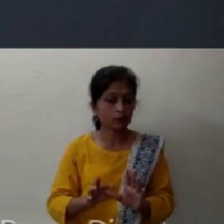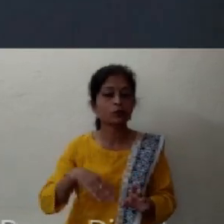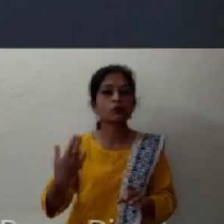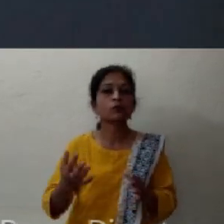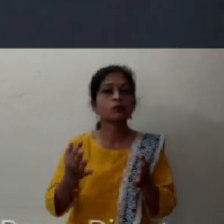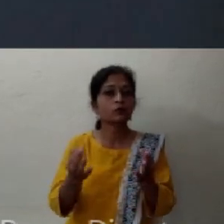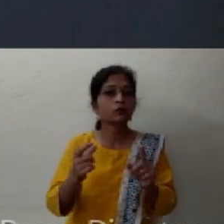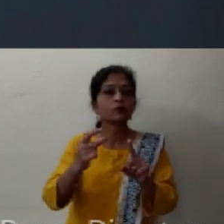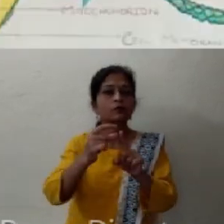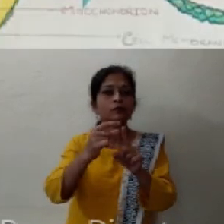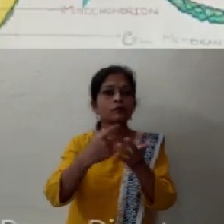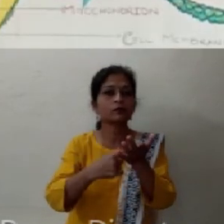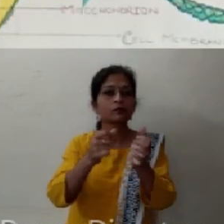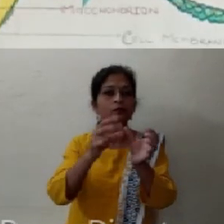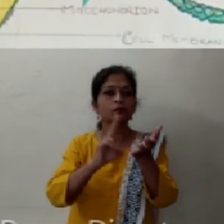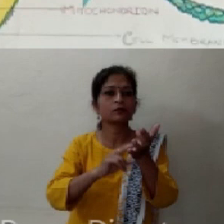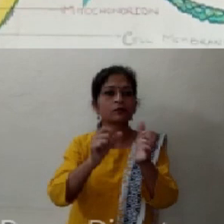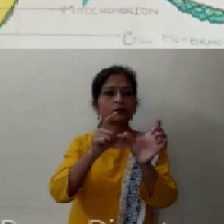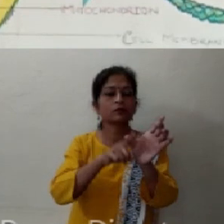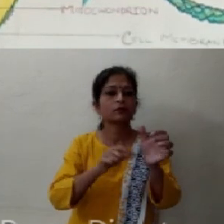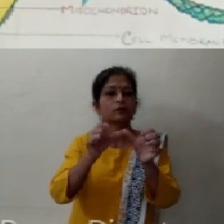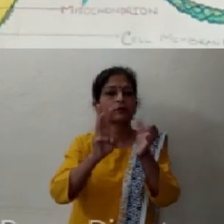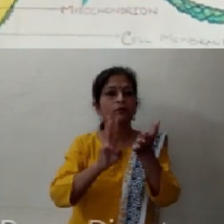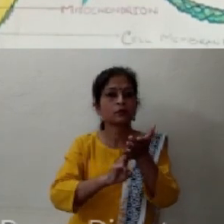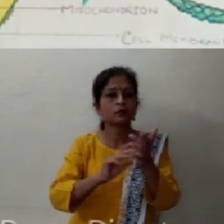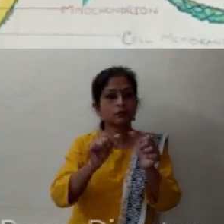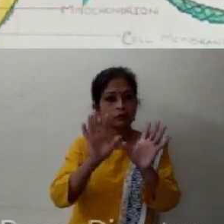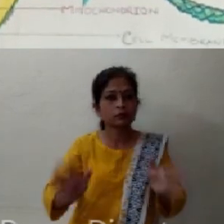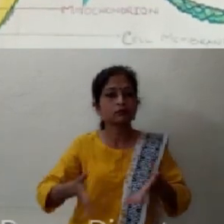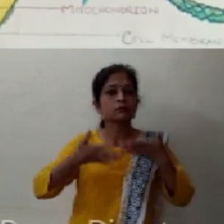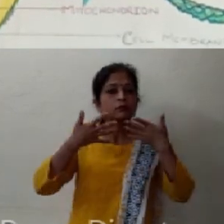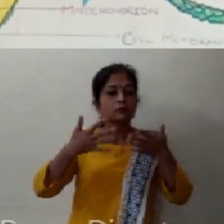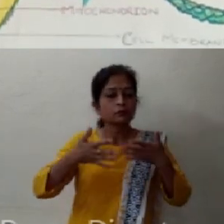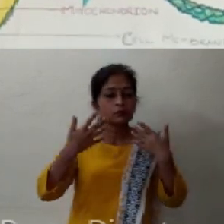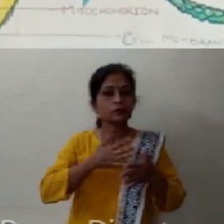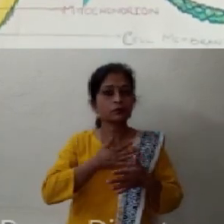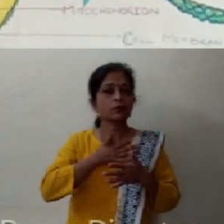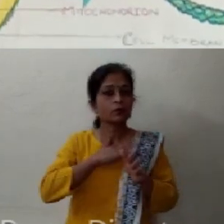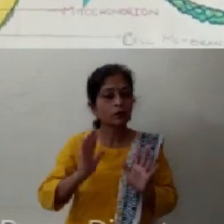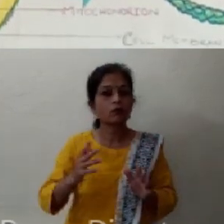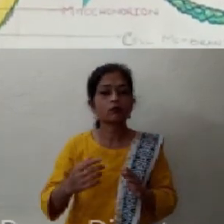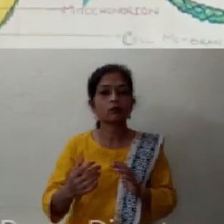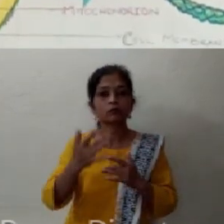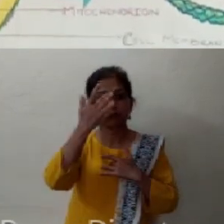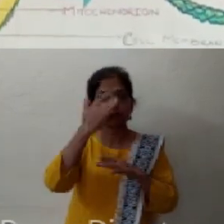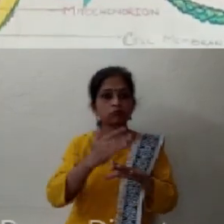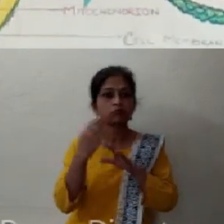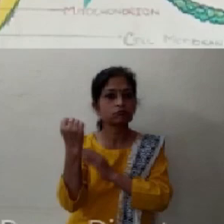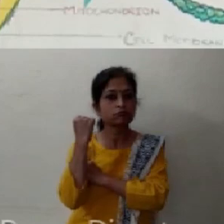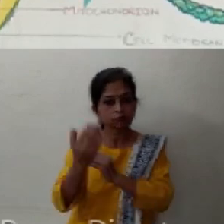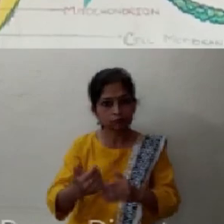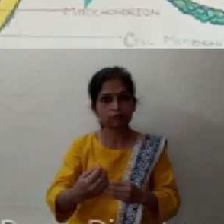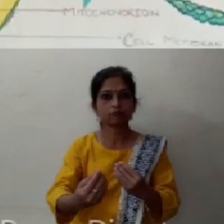ये प्राणमय कोश भी सही रहे और प्रतिरोधक क्षमता मिलती रहे। तीसरी चीज है तेल का